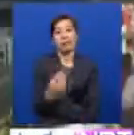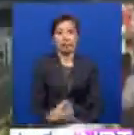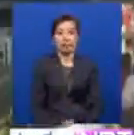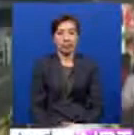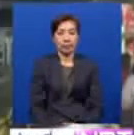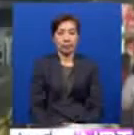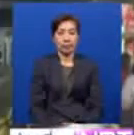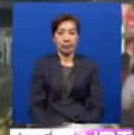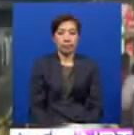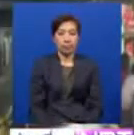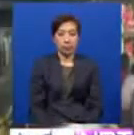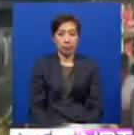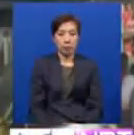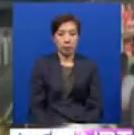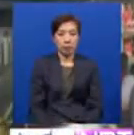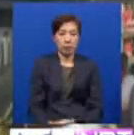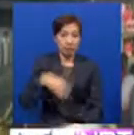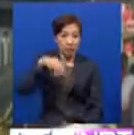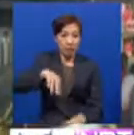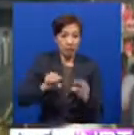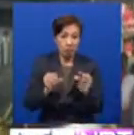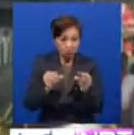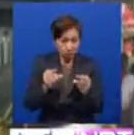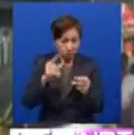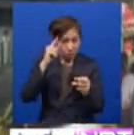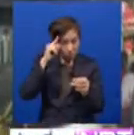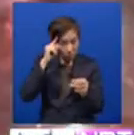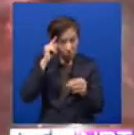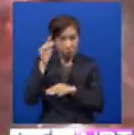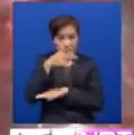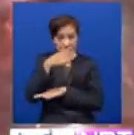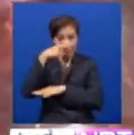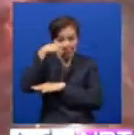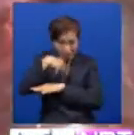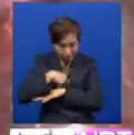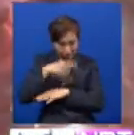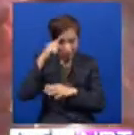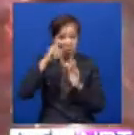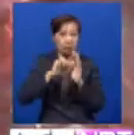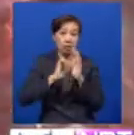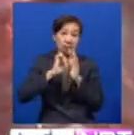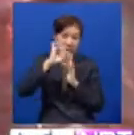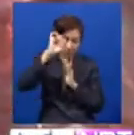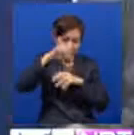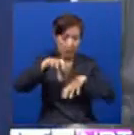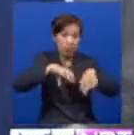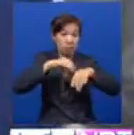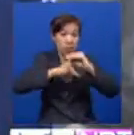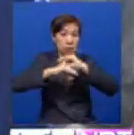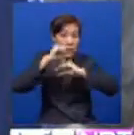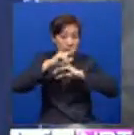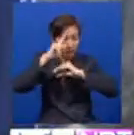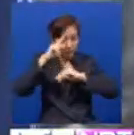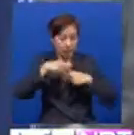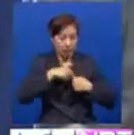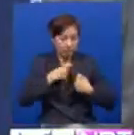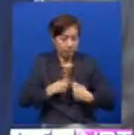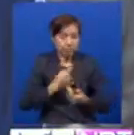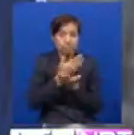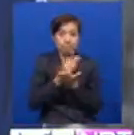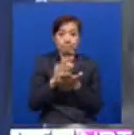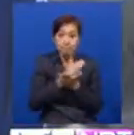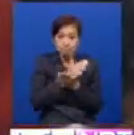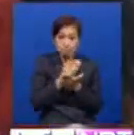ขณะที่สถานีวิทยุโทรทัศน์แห่งประเทศไทยจังหวัดเชียงใหม่สำนักประชาสัมพันธ์เขต 3จัดโครงการแบ่งปันน้ำใจ